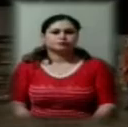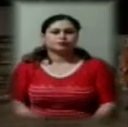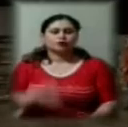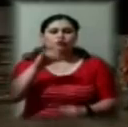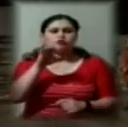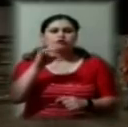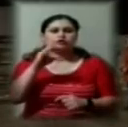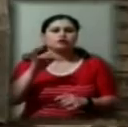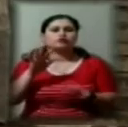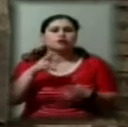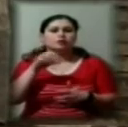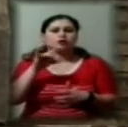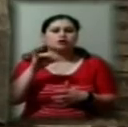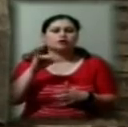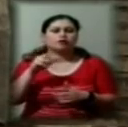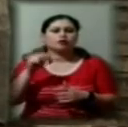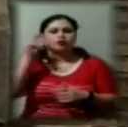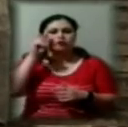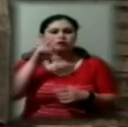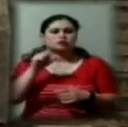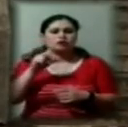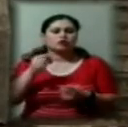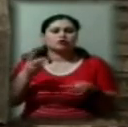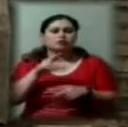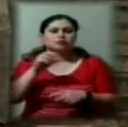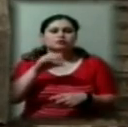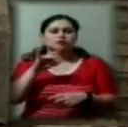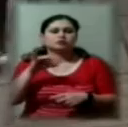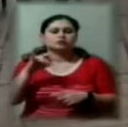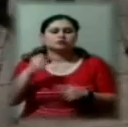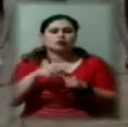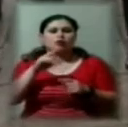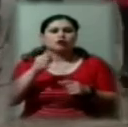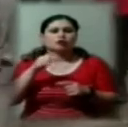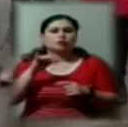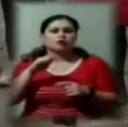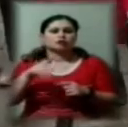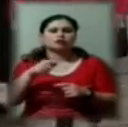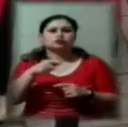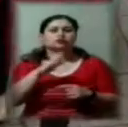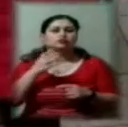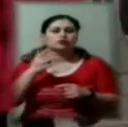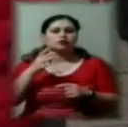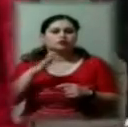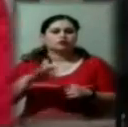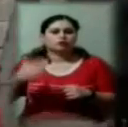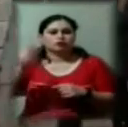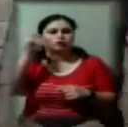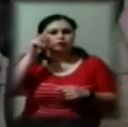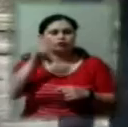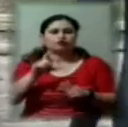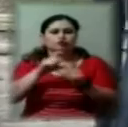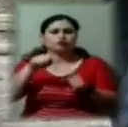медреформи навчальні заклади Херсона залишились без медсестер. Ольга – мати школяра та вчителька 56-го навчально-виховного комплексу.